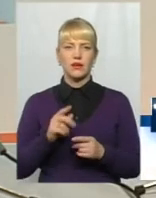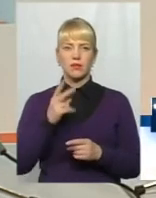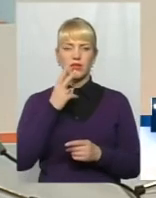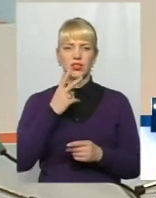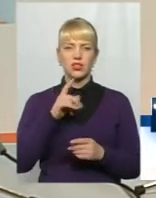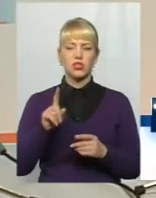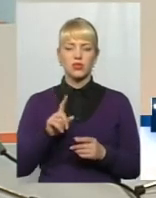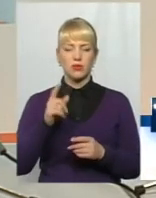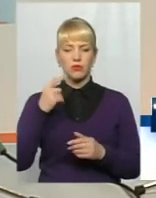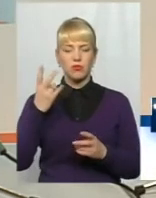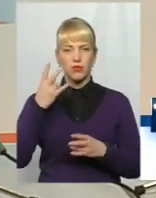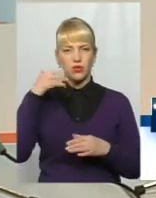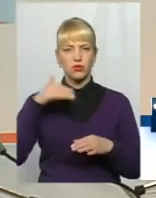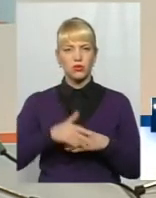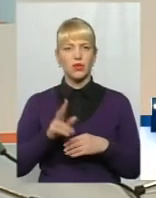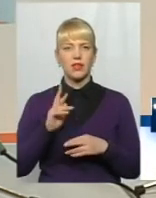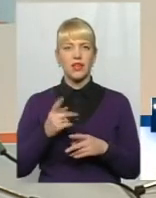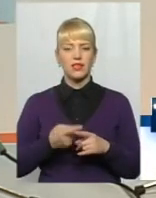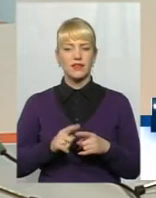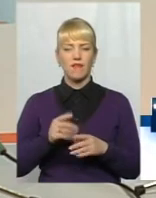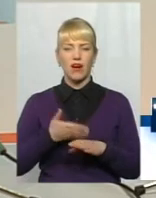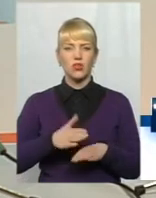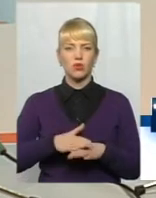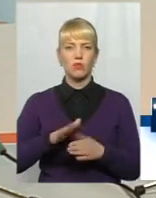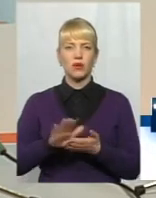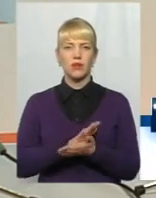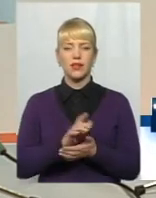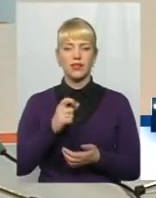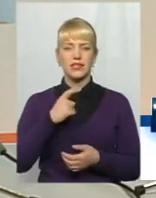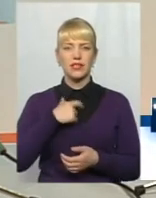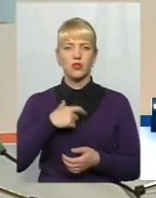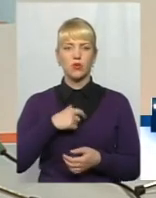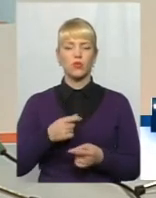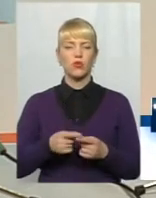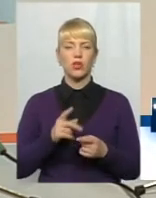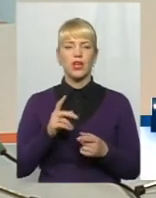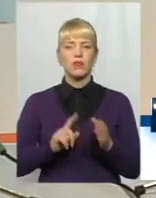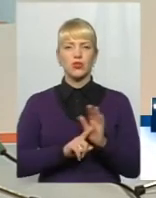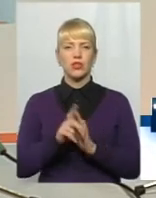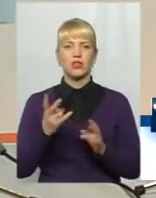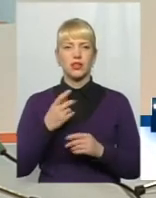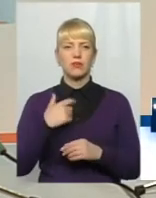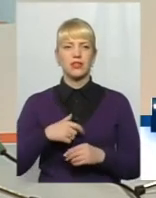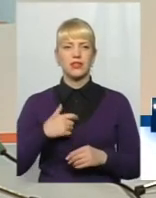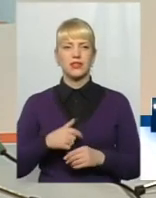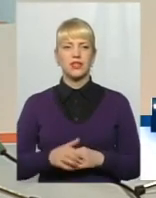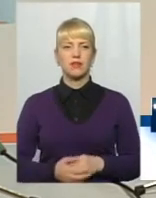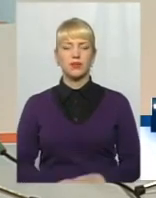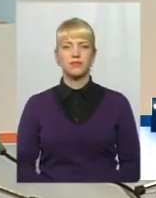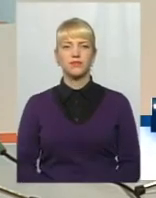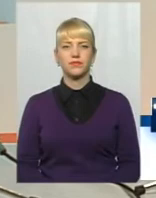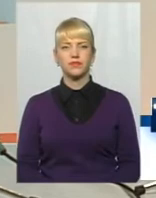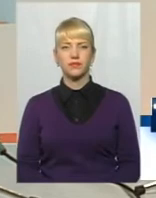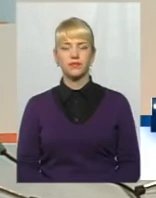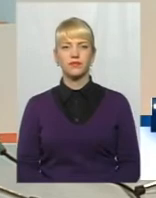за собою, то можливо вона буде кожен раз, коли вона буде відпочивати чи десь так, буде за собою прибирати. Це буде саме головне, почати з себе треба. Дякую, пане